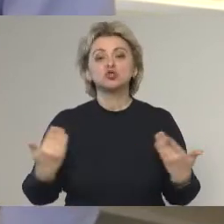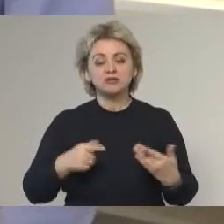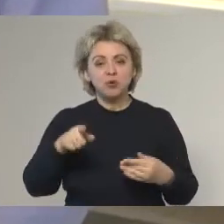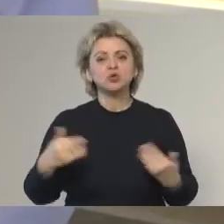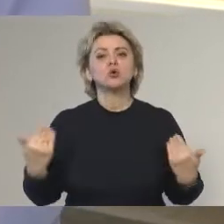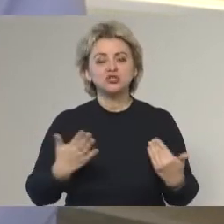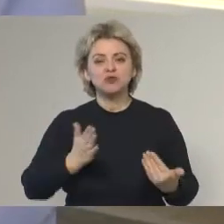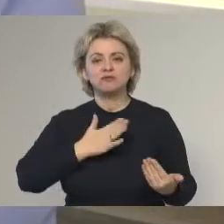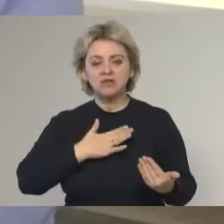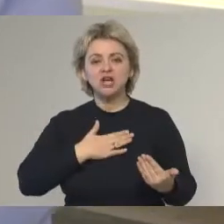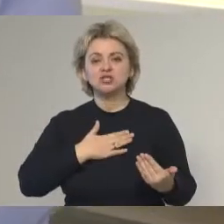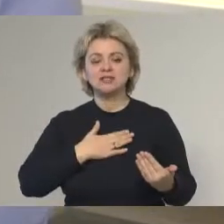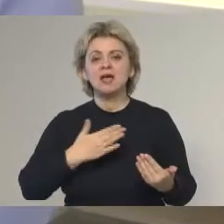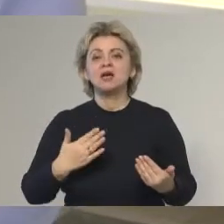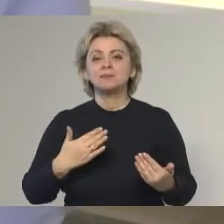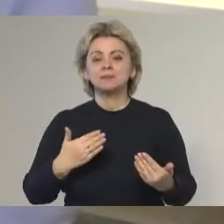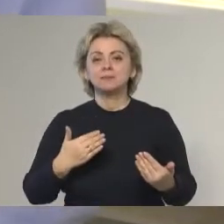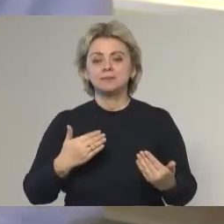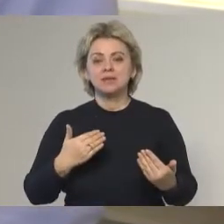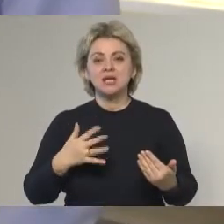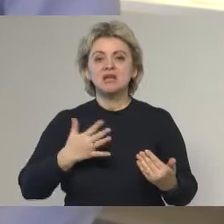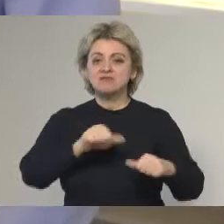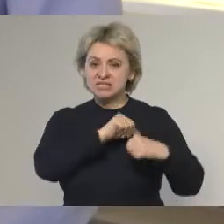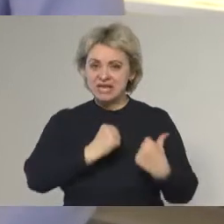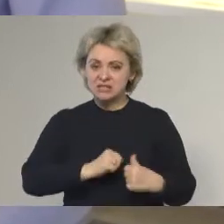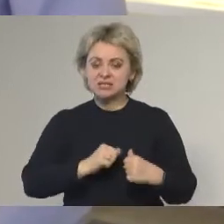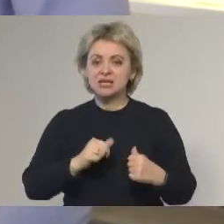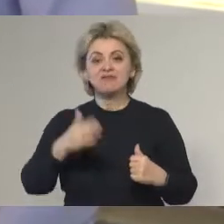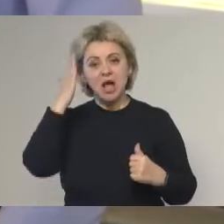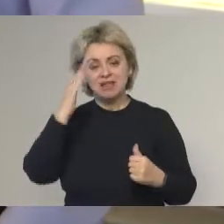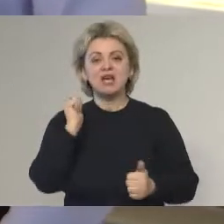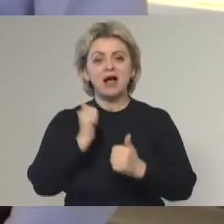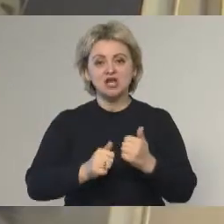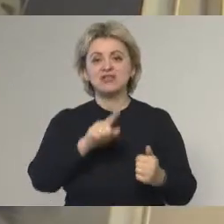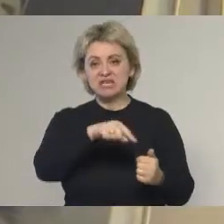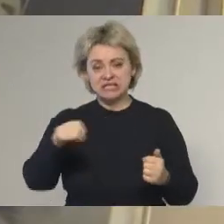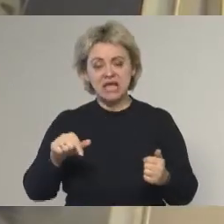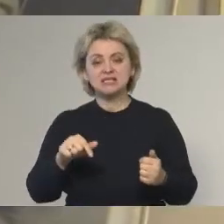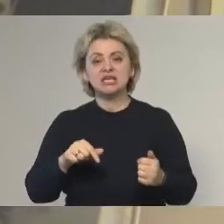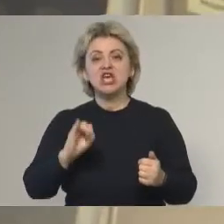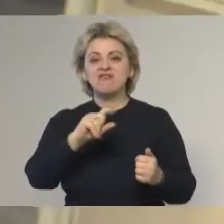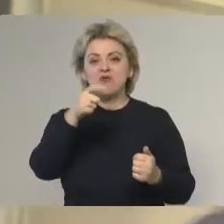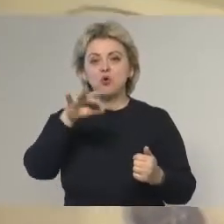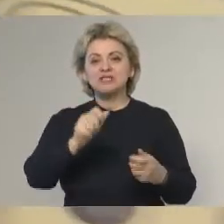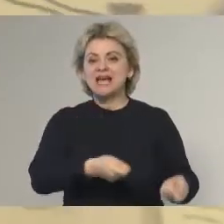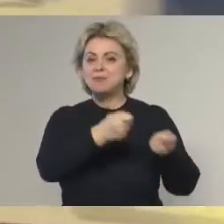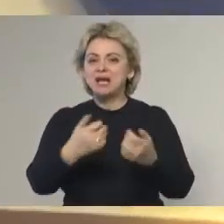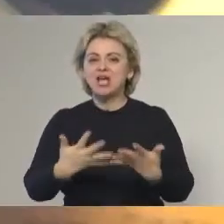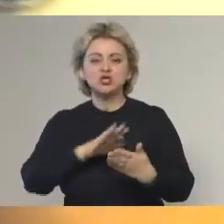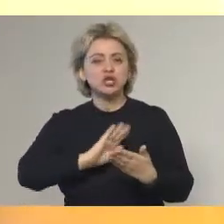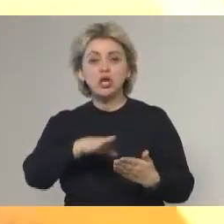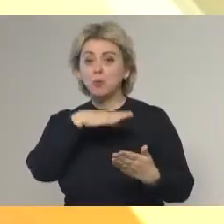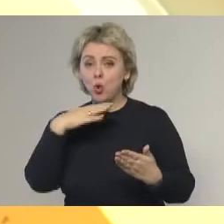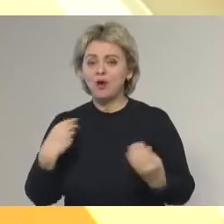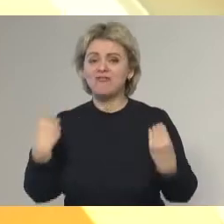он живет в нас, в сердце и в голове каждого из нас. Из Вешенской привезены, конечно, немногие